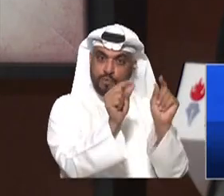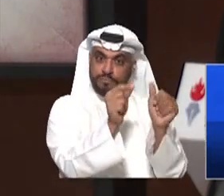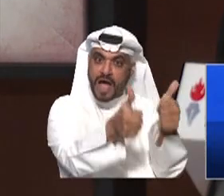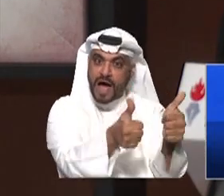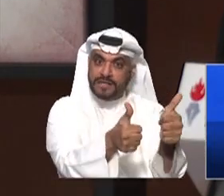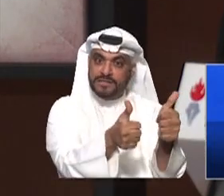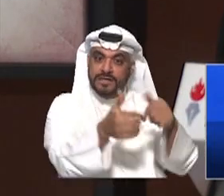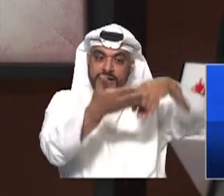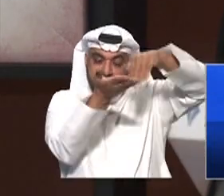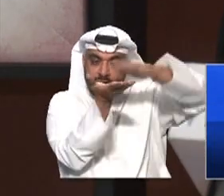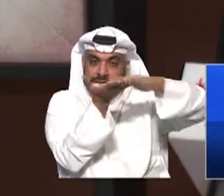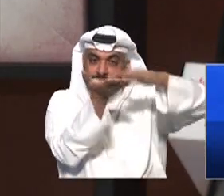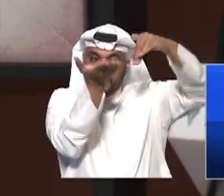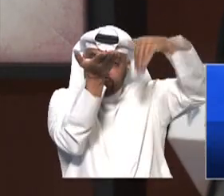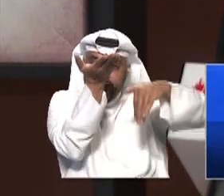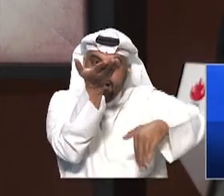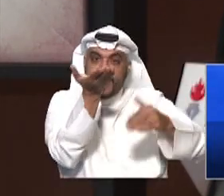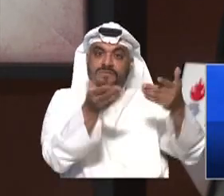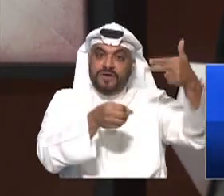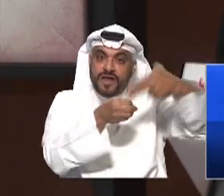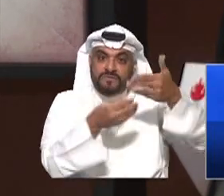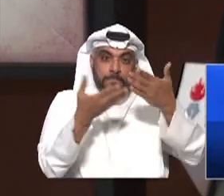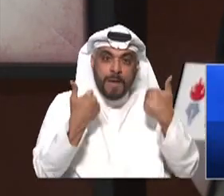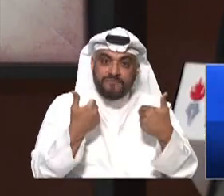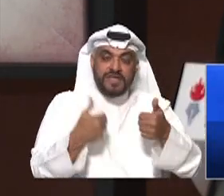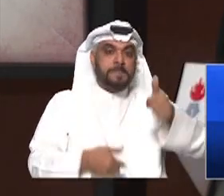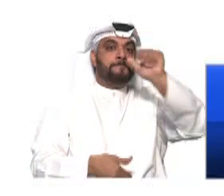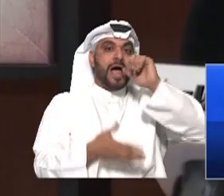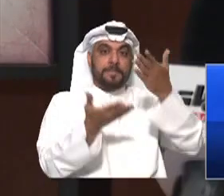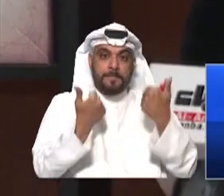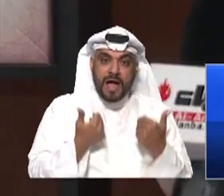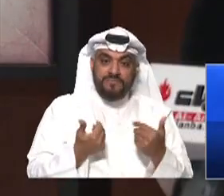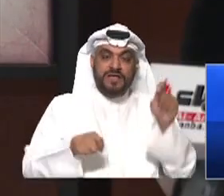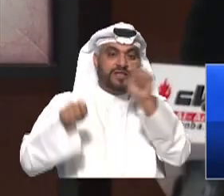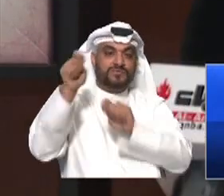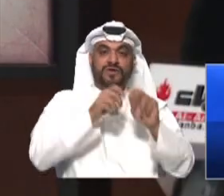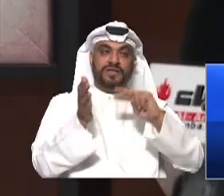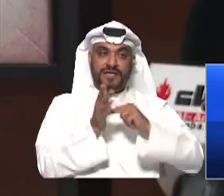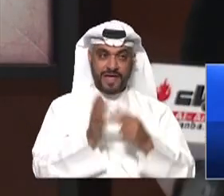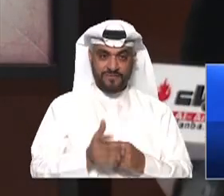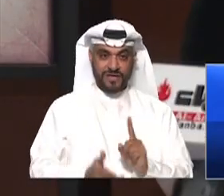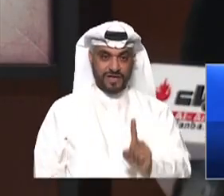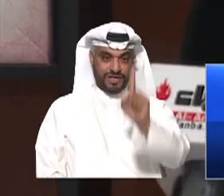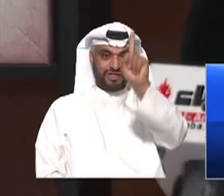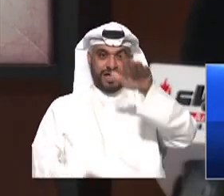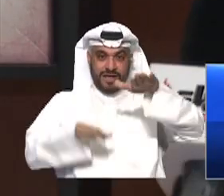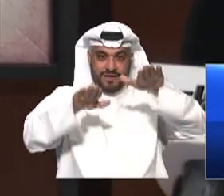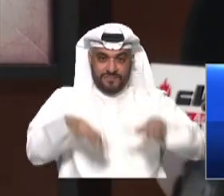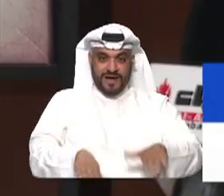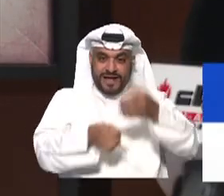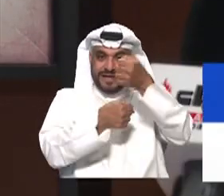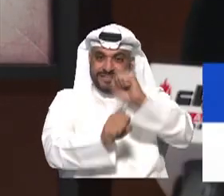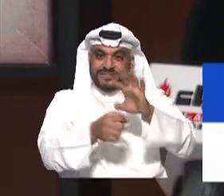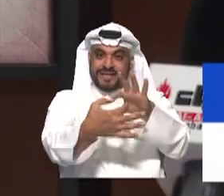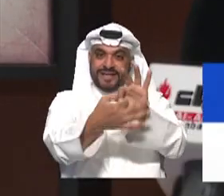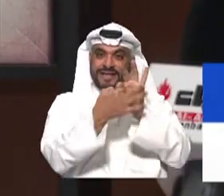المشاريع التنموية المتعلقة في الإنتاج النفطي. نسعى من خلال المجلس البلدي ومن خلال هذه الاتفاقية في